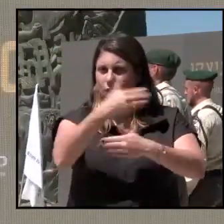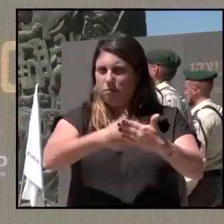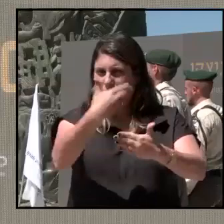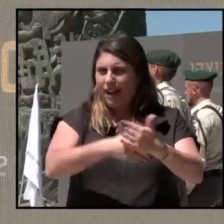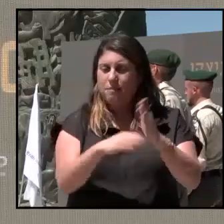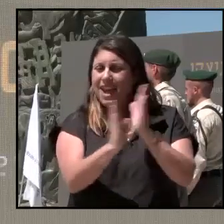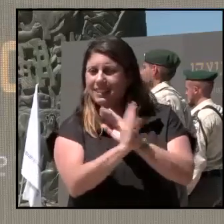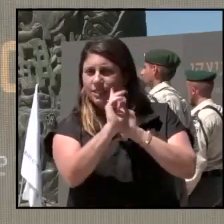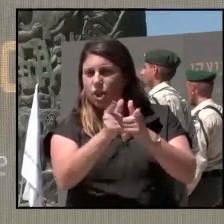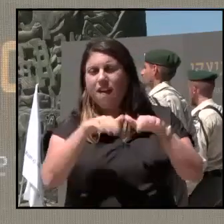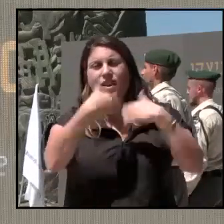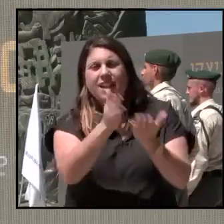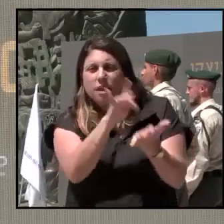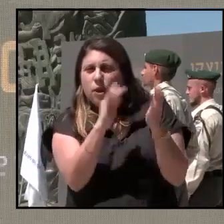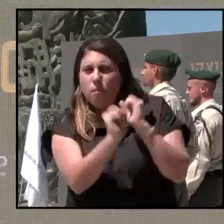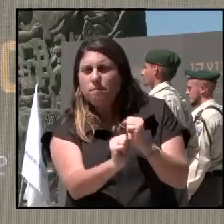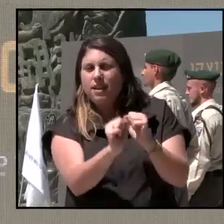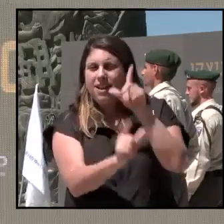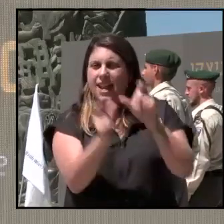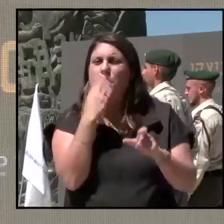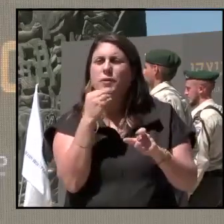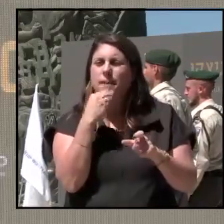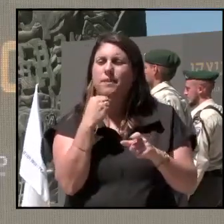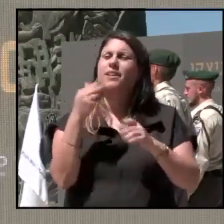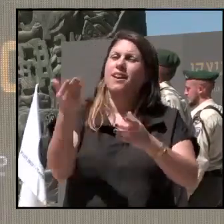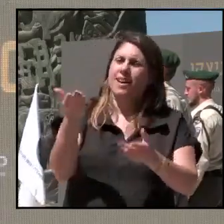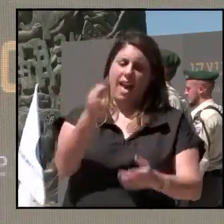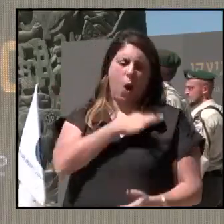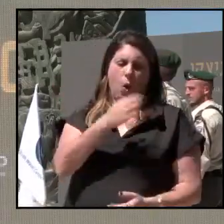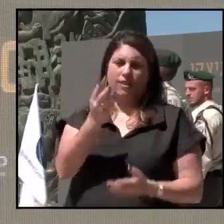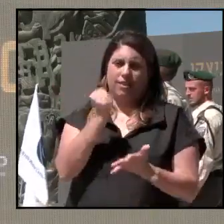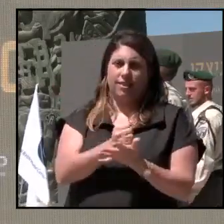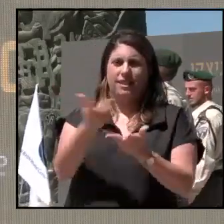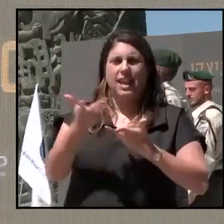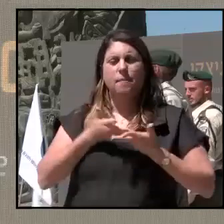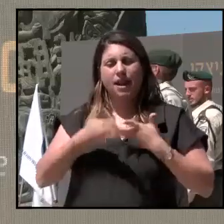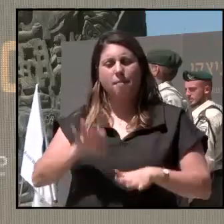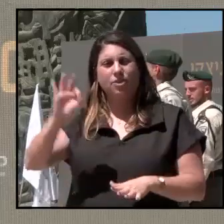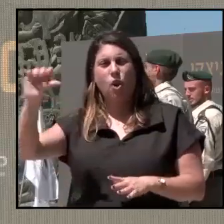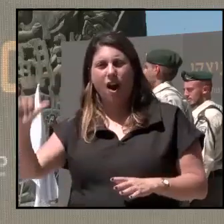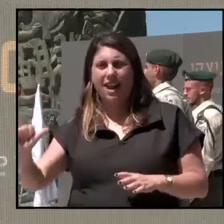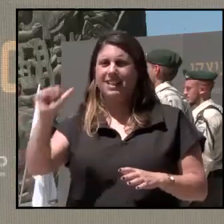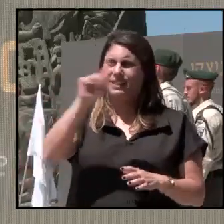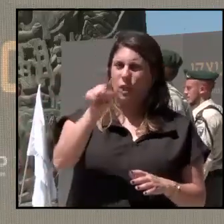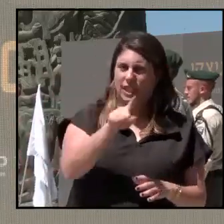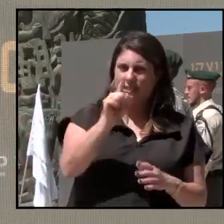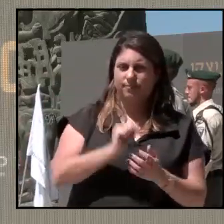והעניק מקלט ליהודים ואנשי מחתרת צרפתים. את האות תקבל ביתו ארלט פולדס זיסהולס. ג'ניה